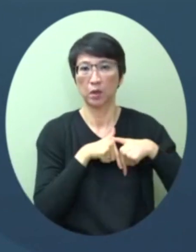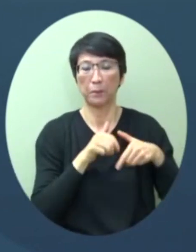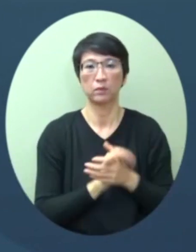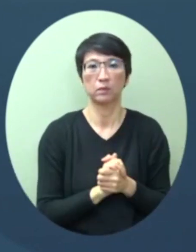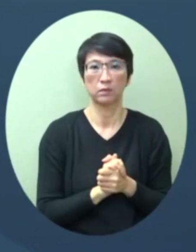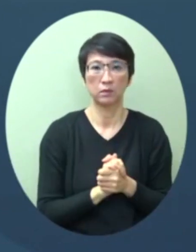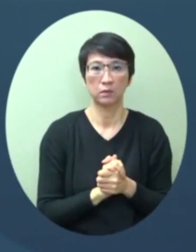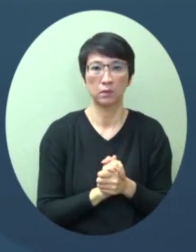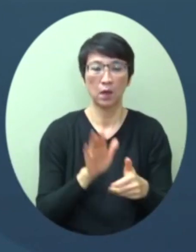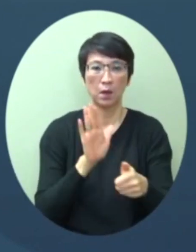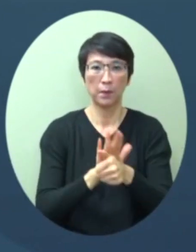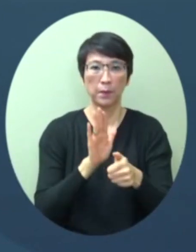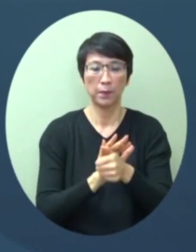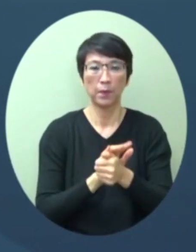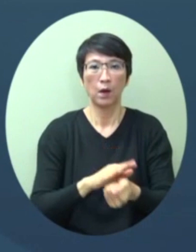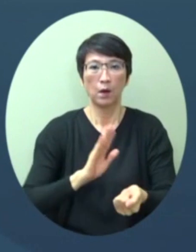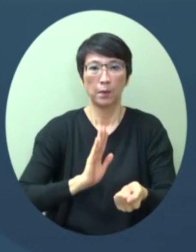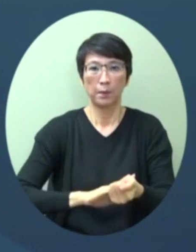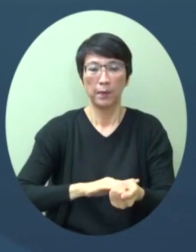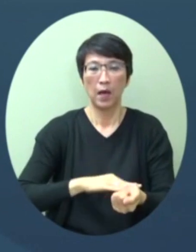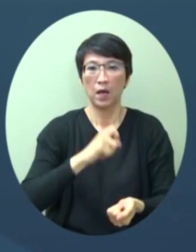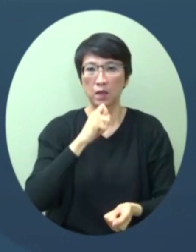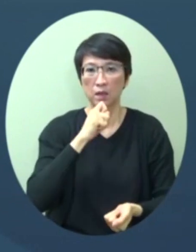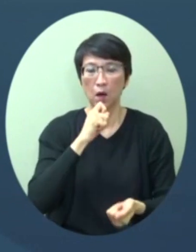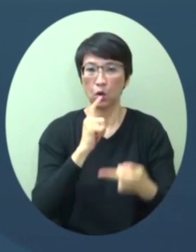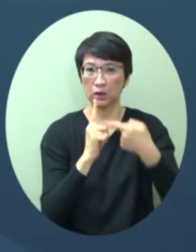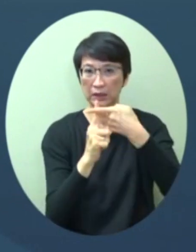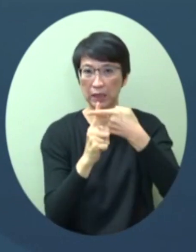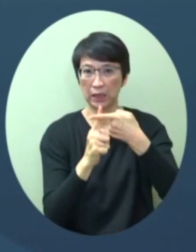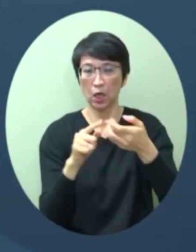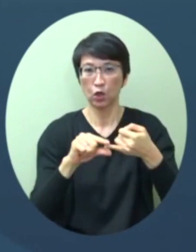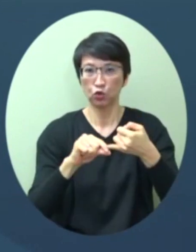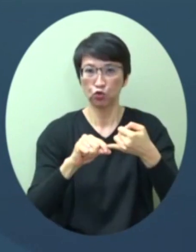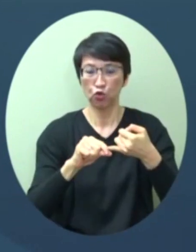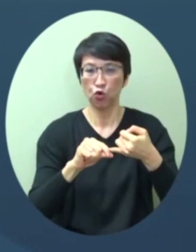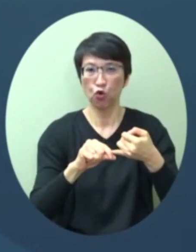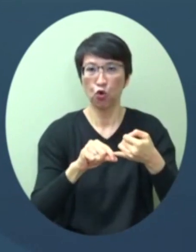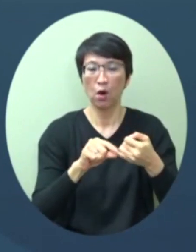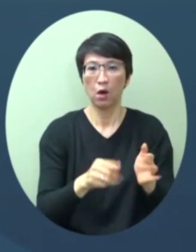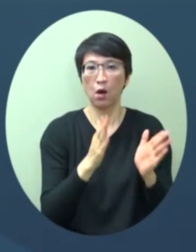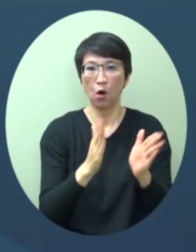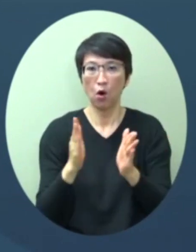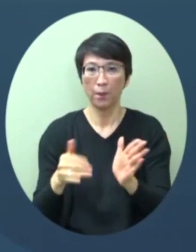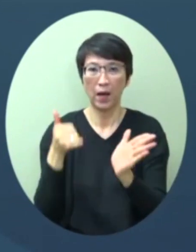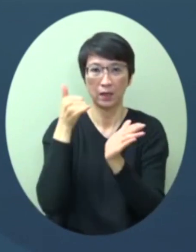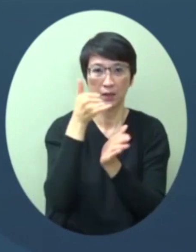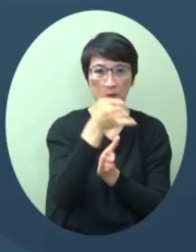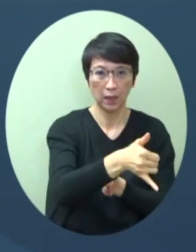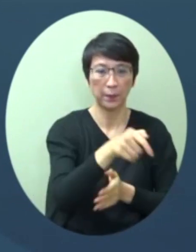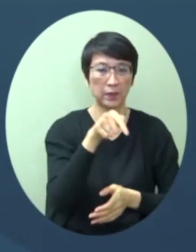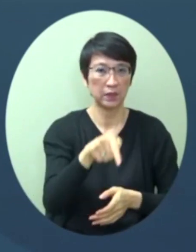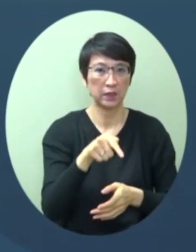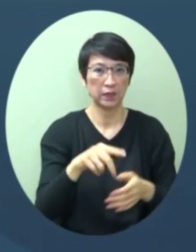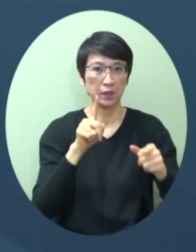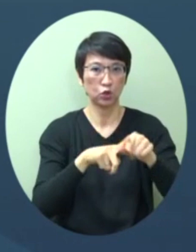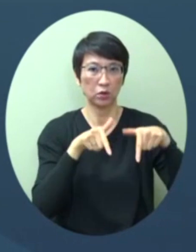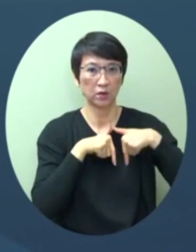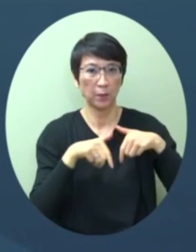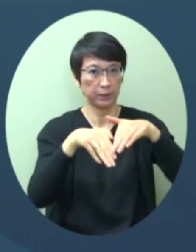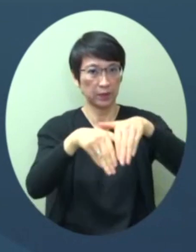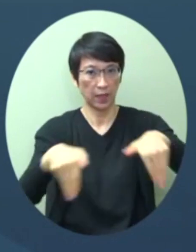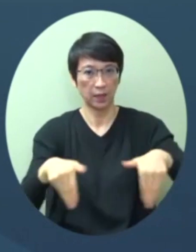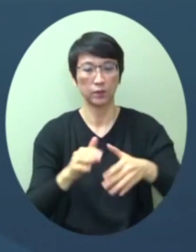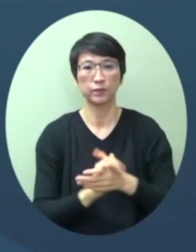检测程阳性即是初步确诊的人士可以是被安排去到这些设施接受隔离